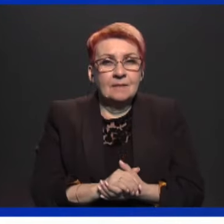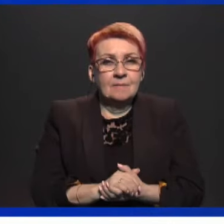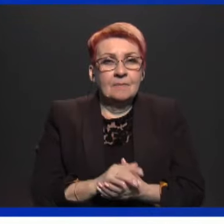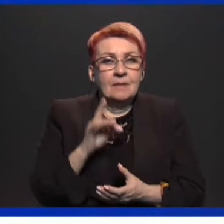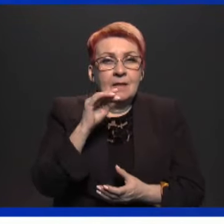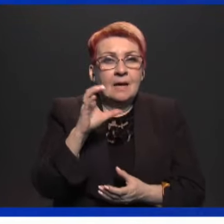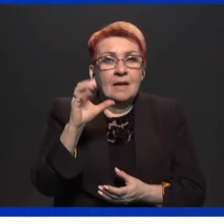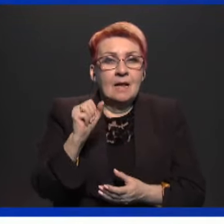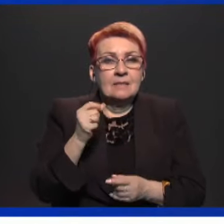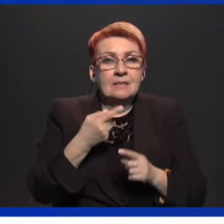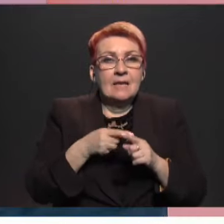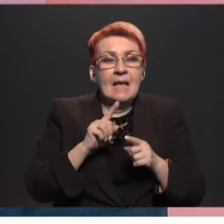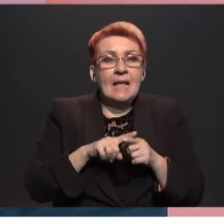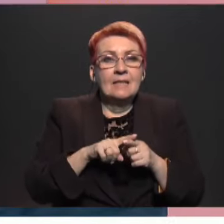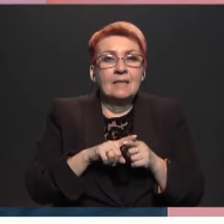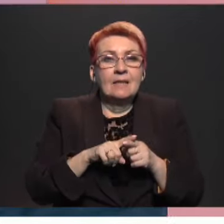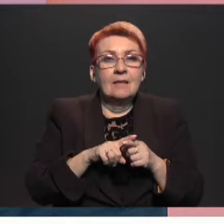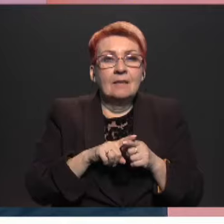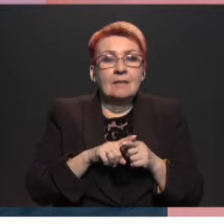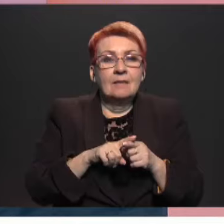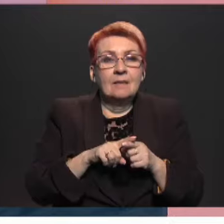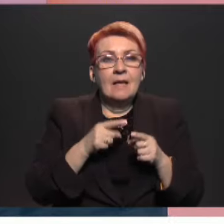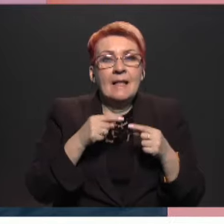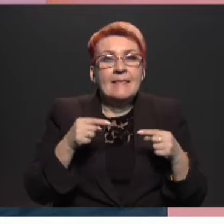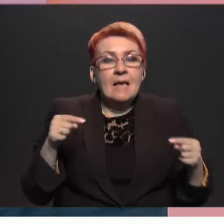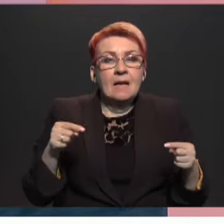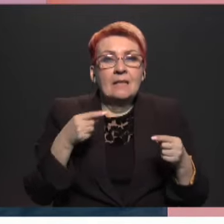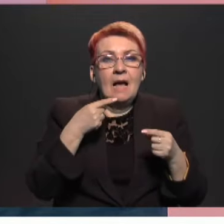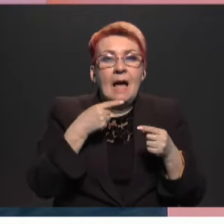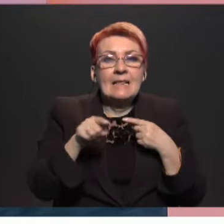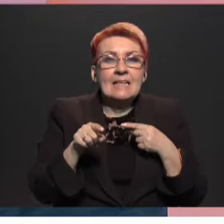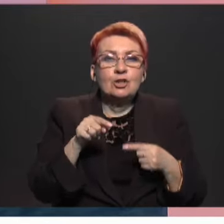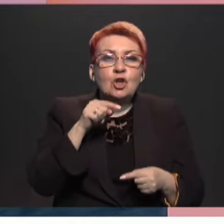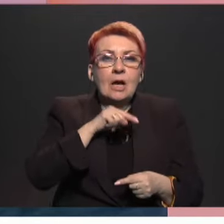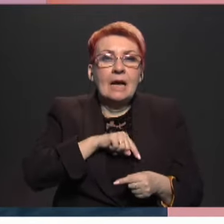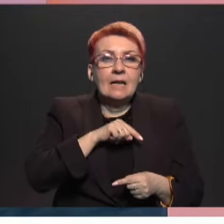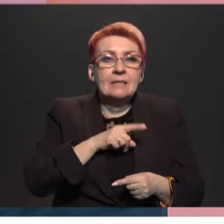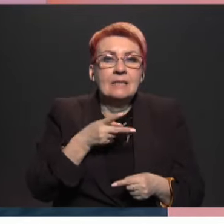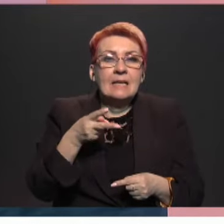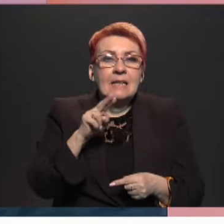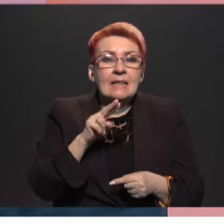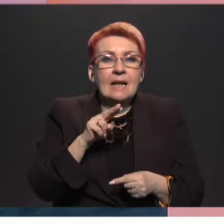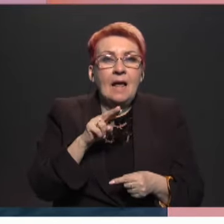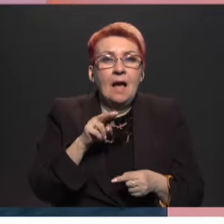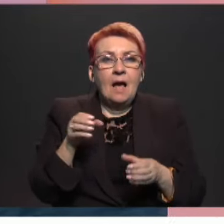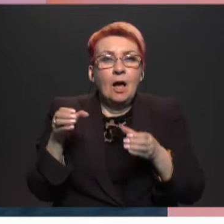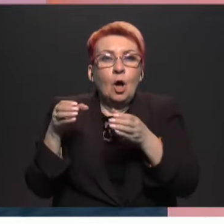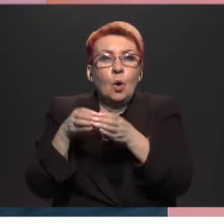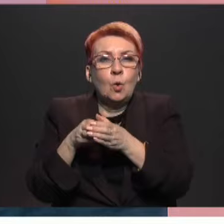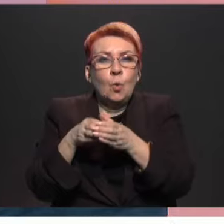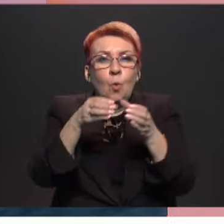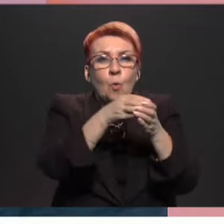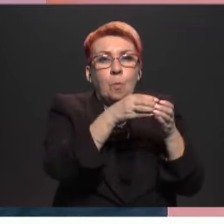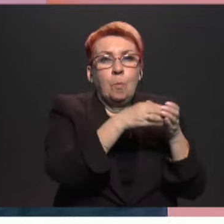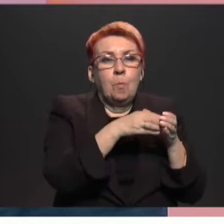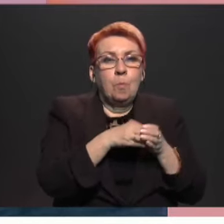это внутривидовое некоторое отличие, характерное для определенной группы людей,